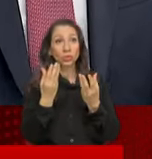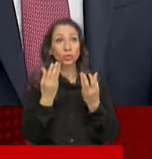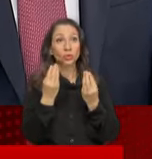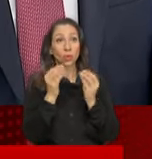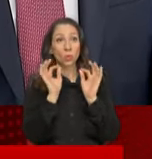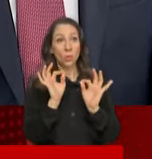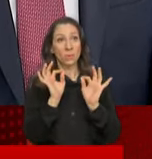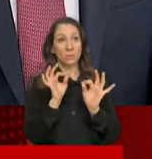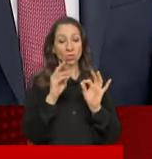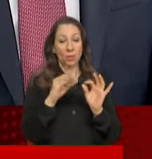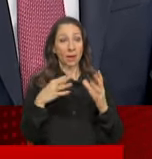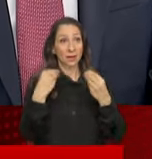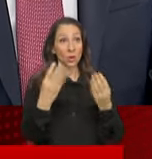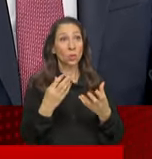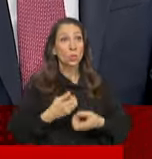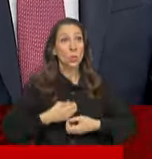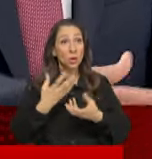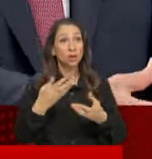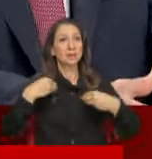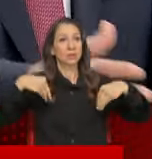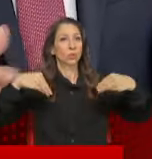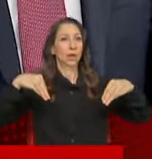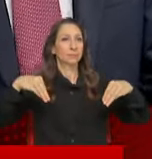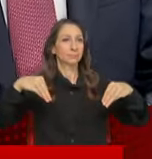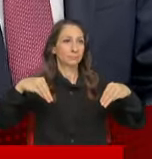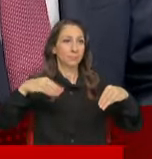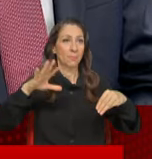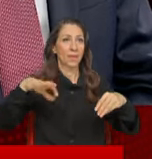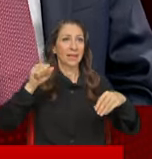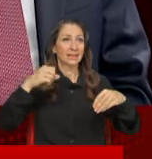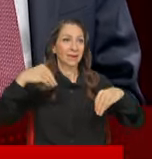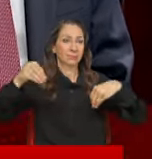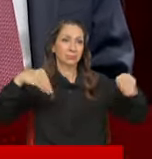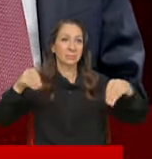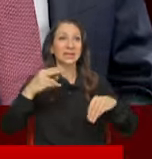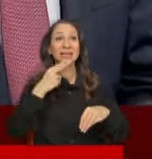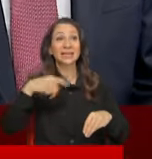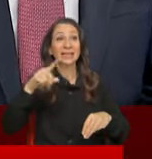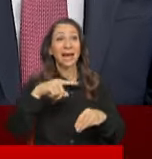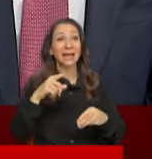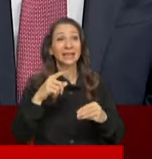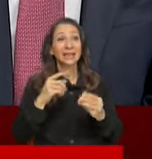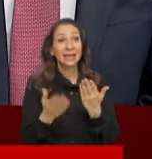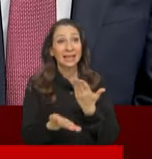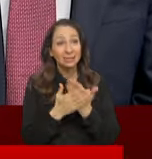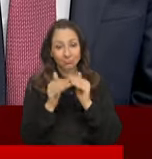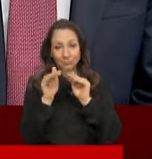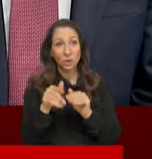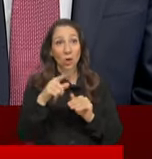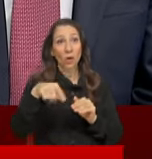toprakları onlara teslim ettik üretiyorlar ve satıyorlar y merkezlere Böylece kadınların elinden tutan